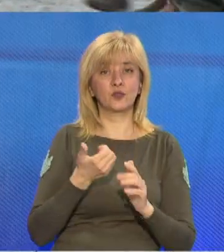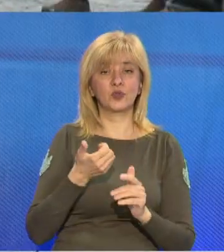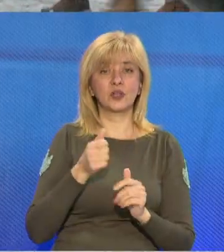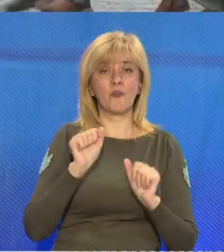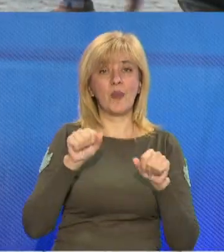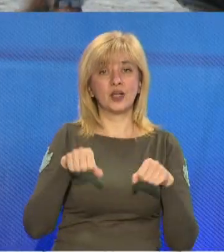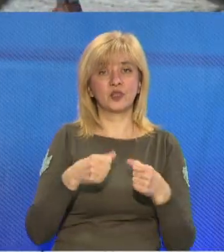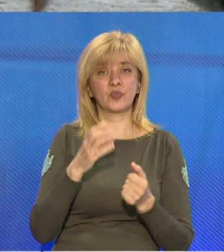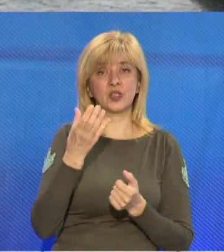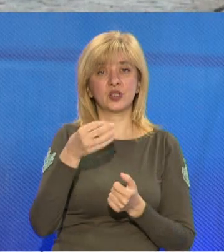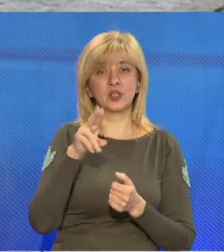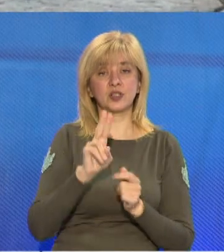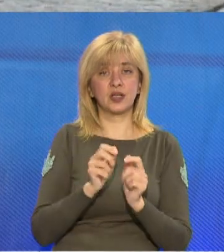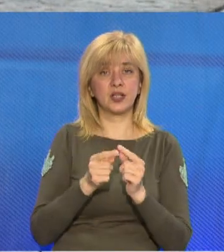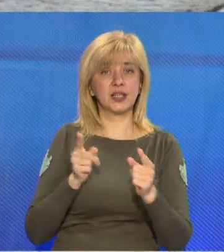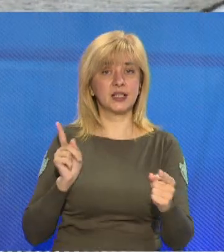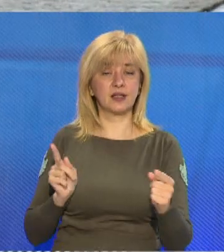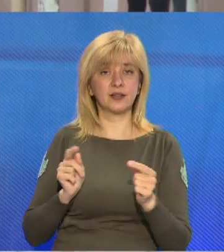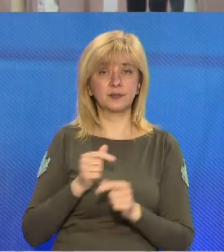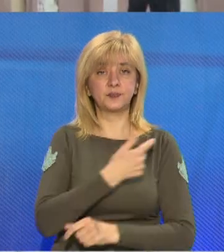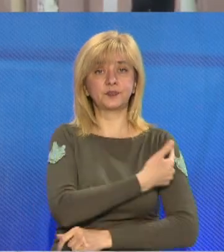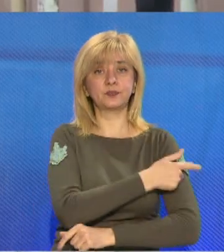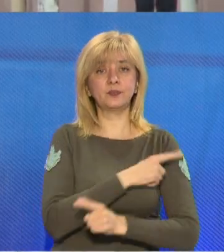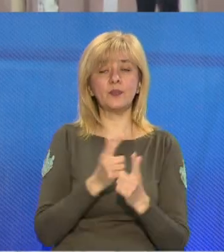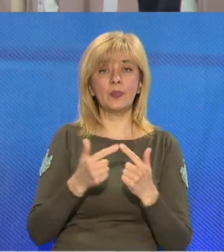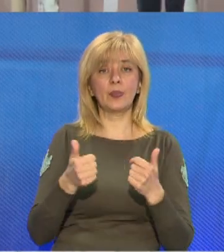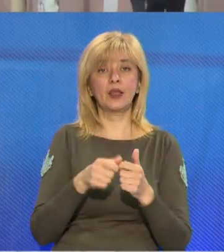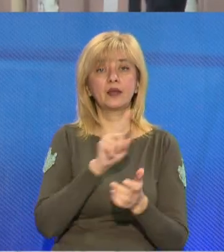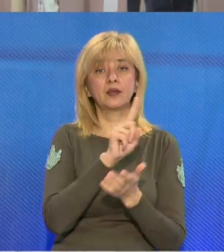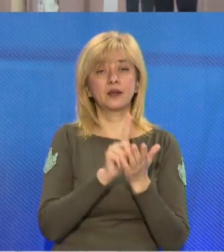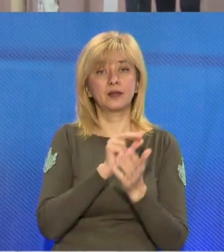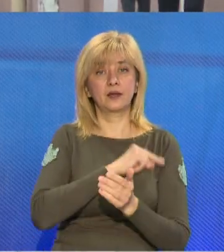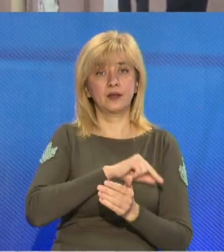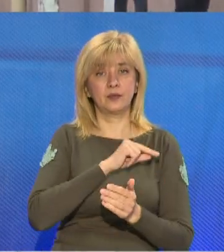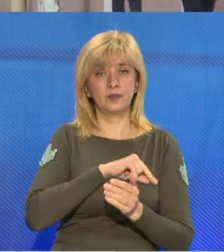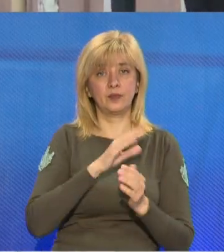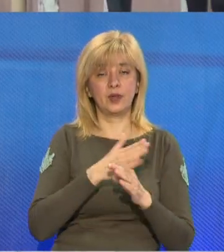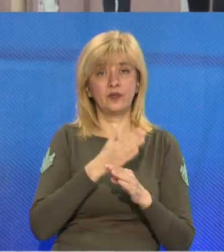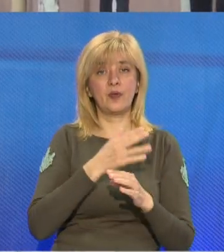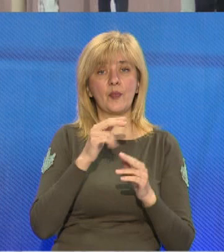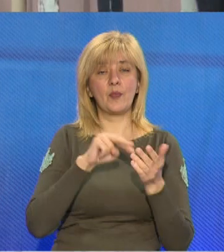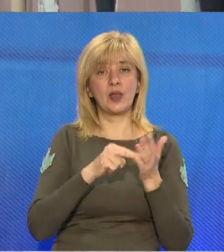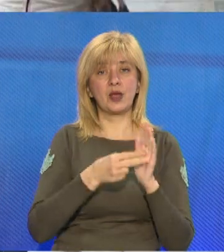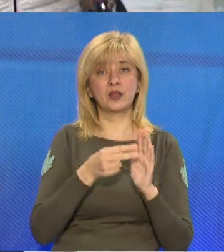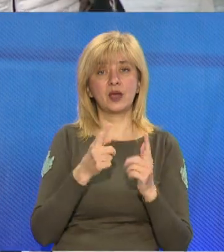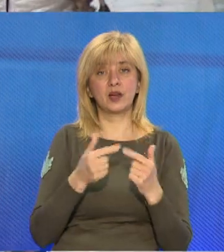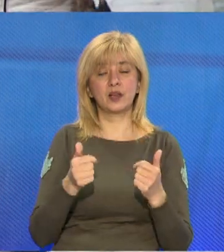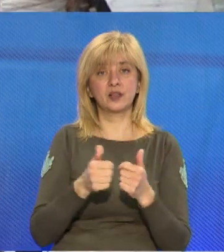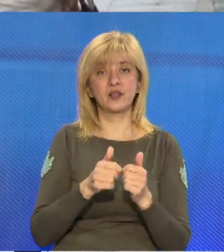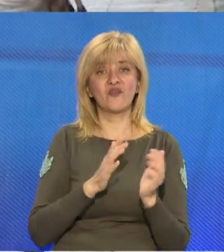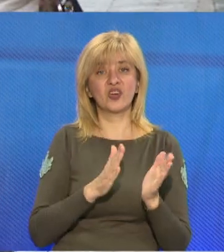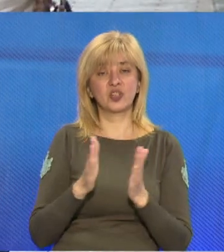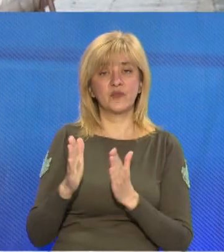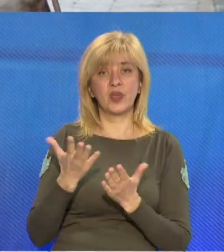магчымасці сацыяльнай дыстанцыі. Медустановы павінны распрацаваць планы арганізацыі работы ў рэжыме, які забяспечвае умовы